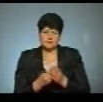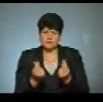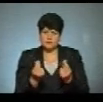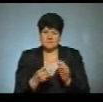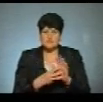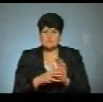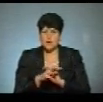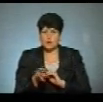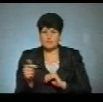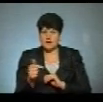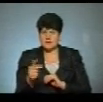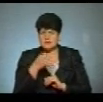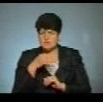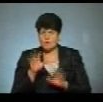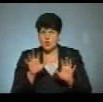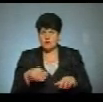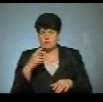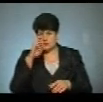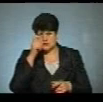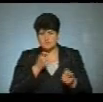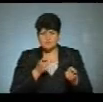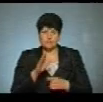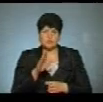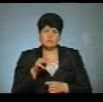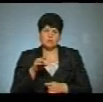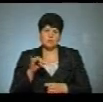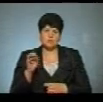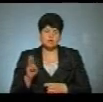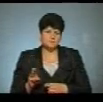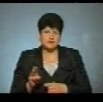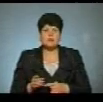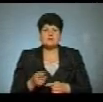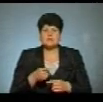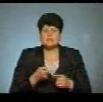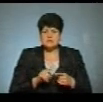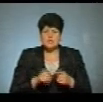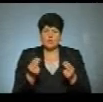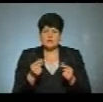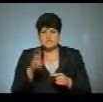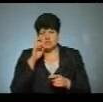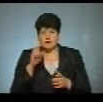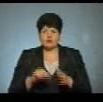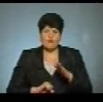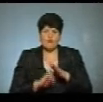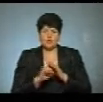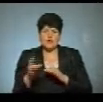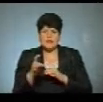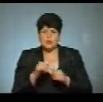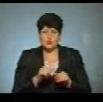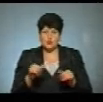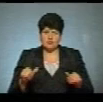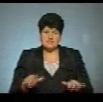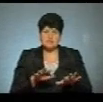8 мільйонів гривень, повідомив голова облдержадміністрації Володимир Труш. За його словами, це кошти з Державного фонду регіонального розвитку